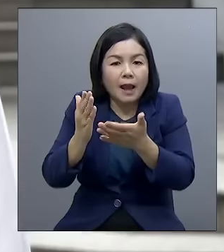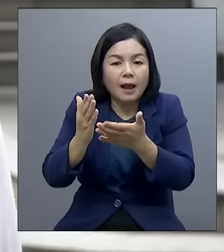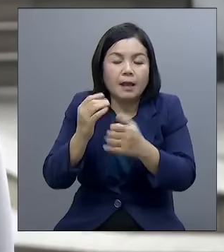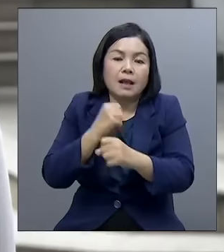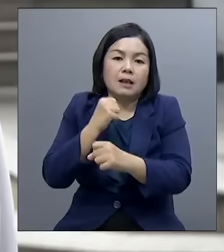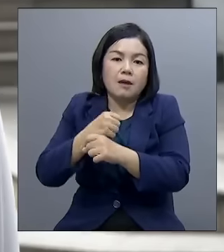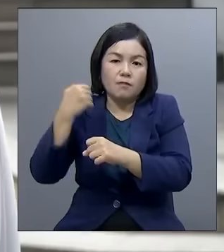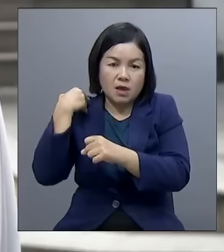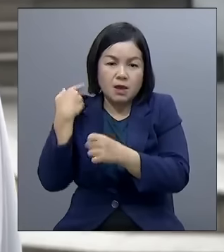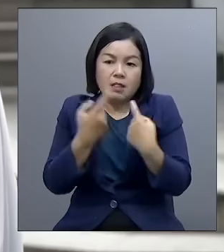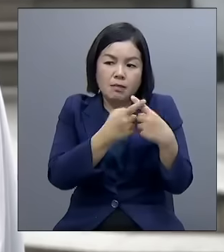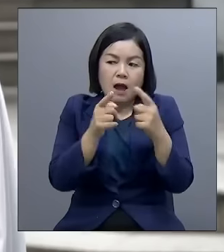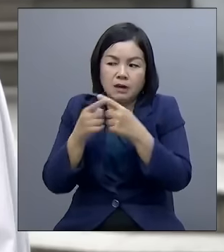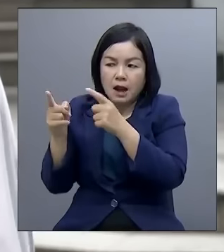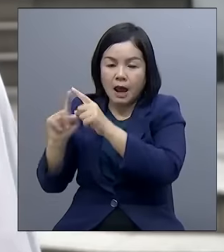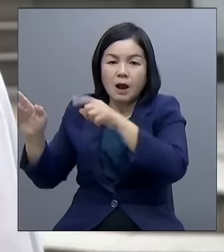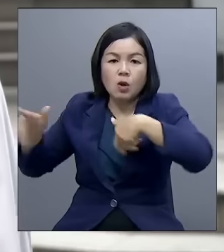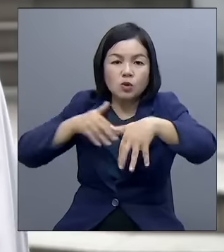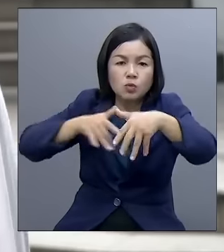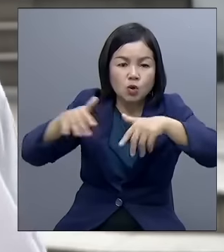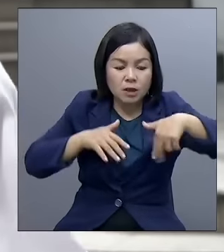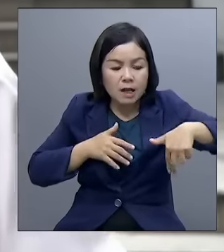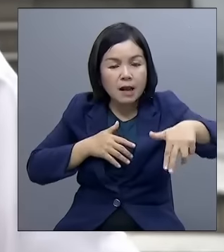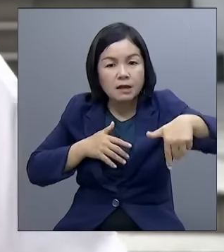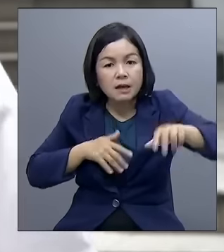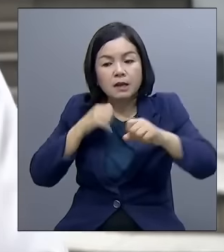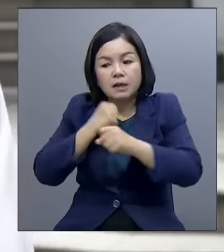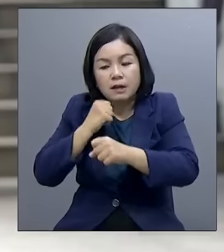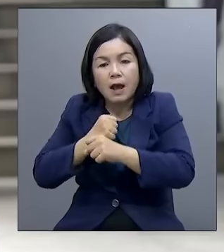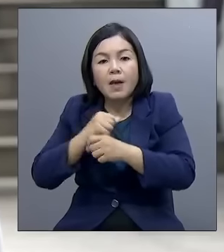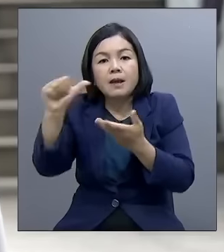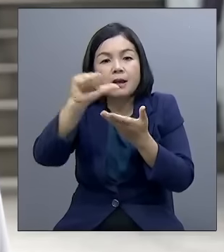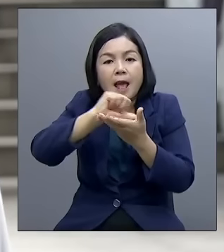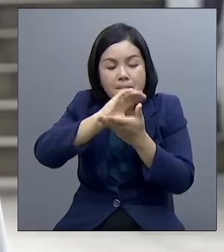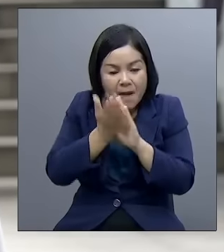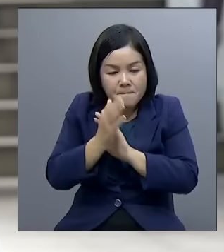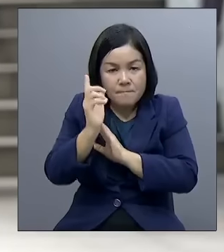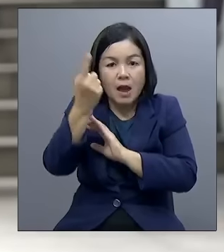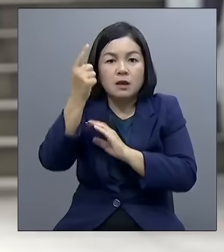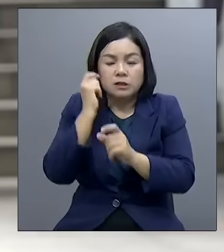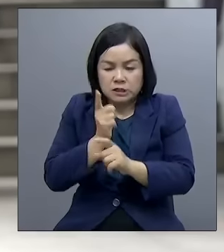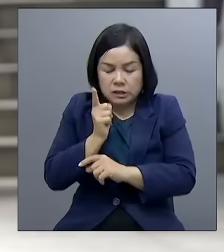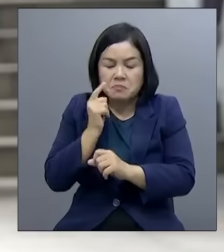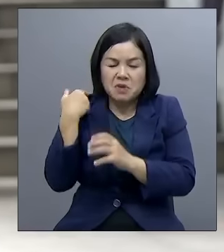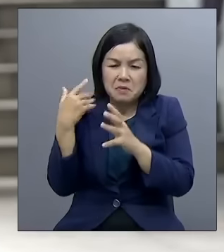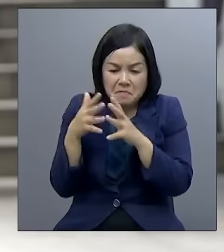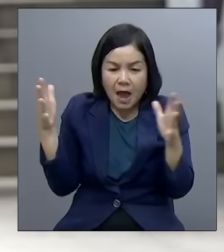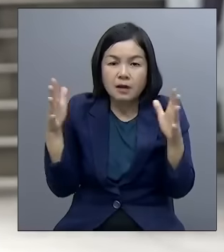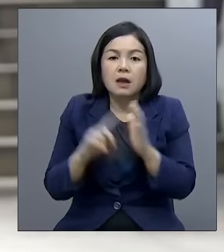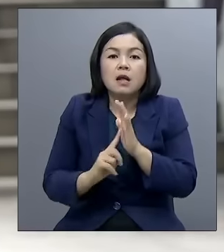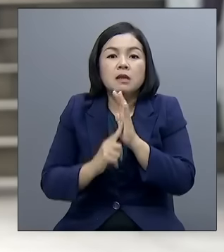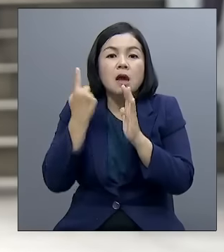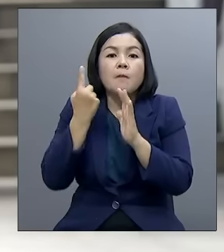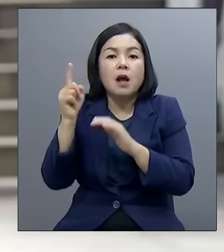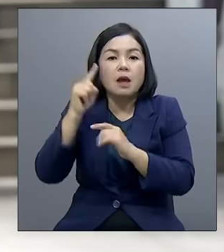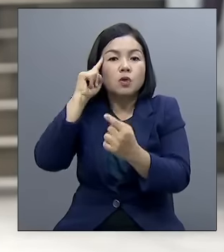แตกต่างกันไปตามลักษณะของทางเท้าเดิมคือเราปรับปรุงของเดิมครับจริงๆเยอะมากนะครับก็คือเริ่มตั้งแต่นโยบายที่